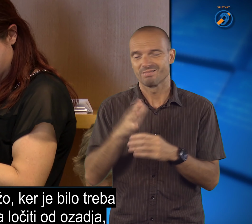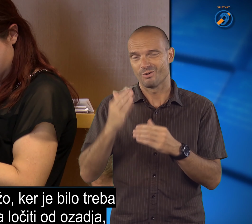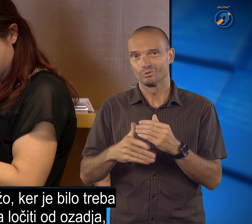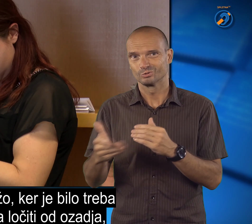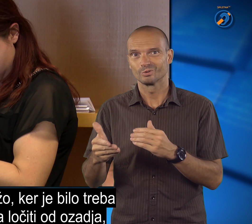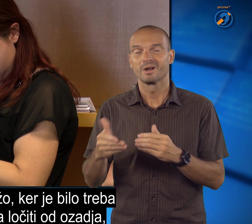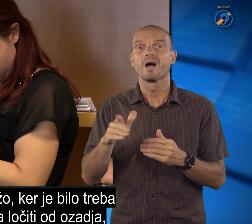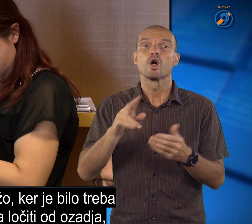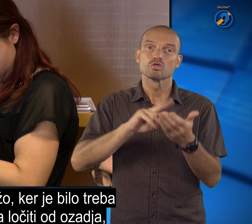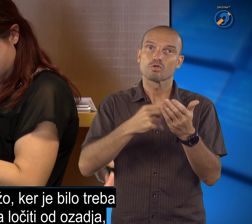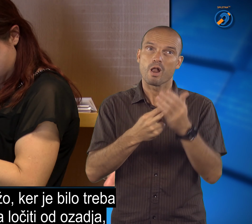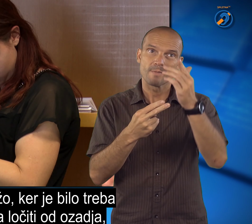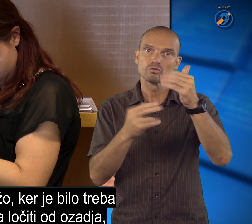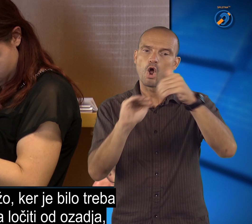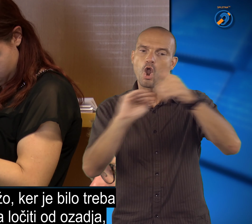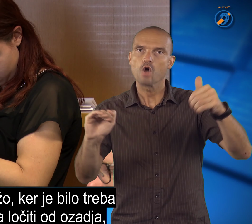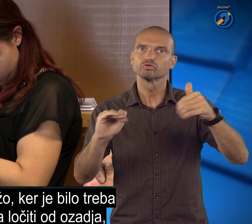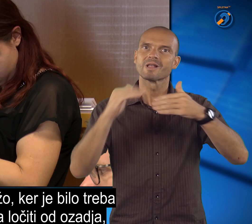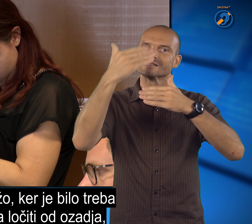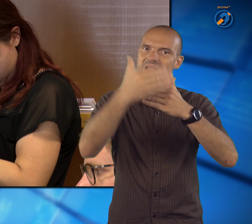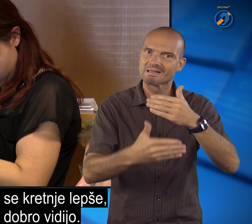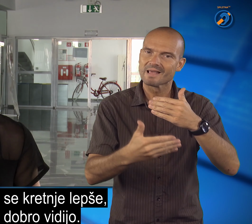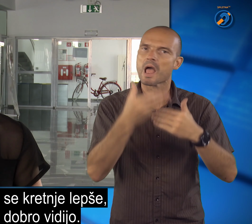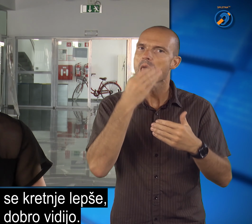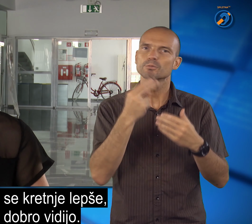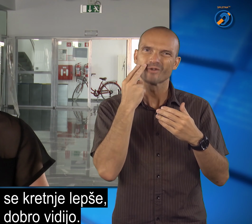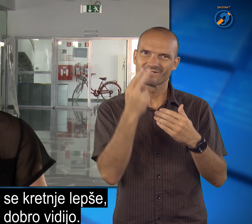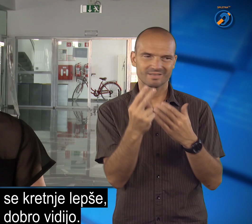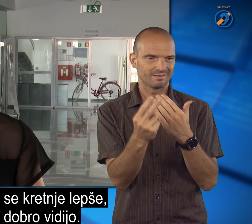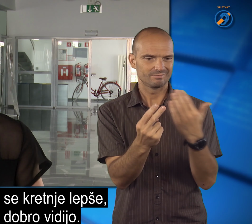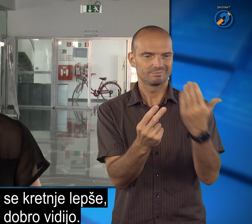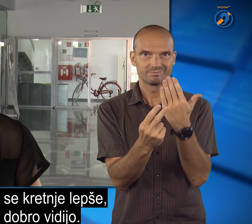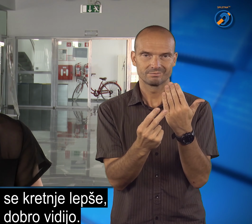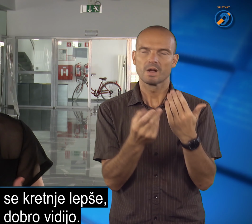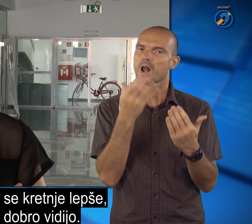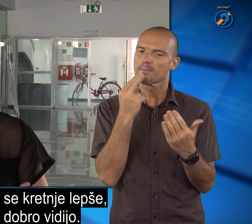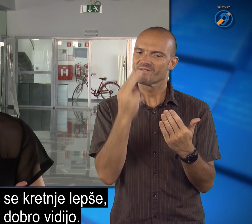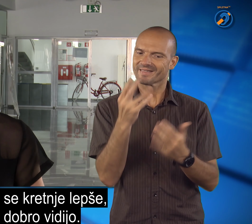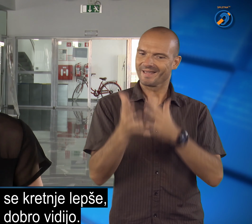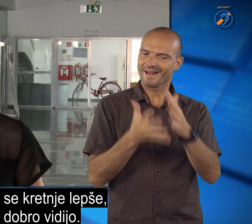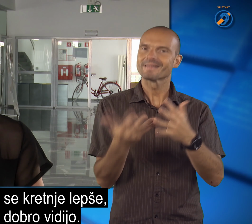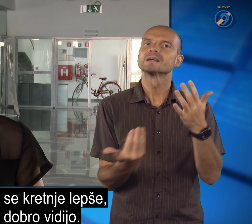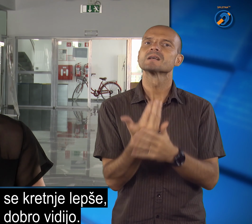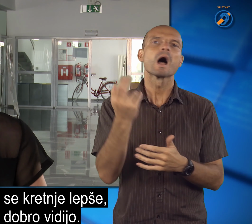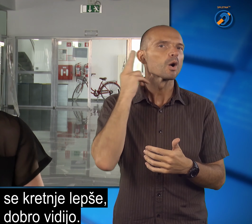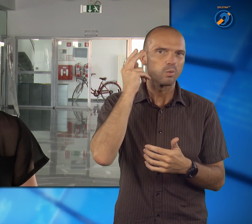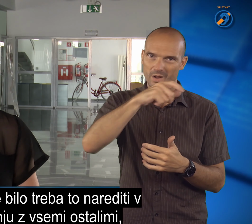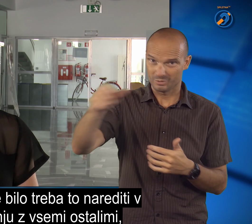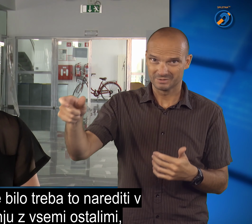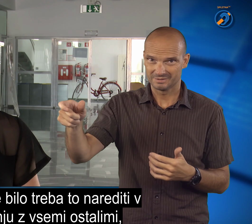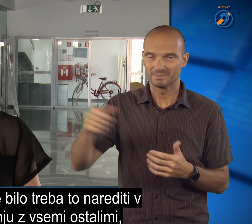je bilo treba seveda tolmača ločiti od ozadja, zato da se lepše vidi, da se res kretnje dobro vidijo za gluhe.